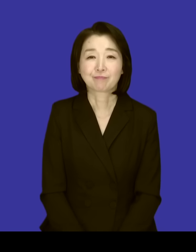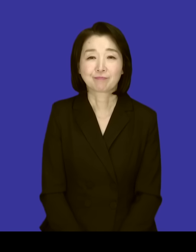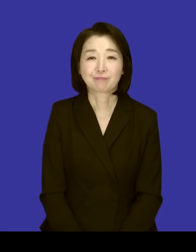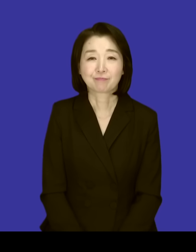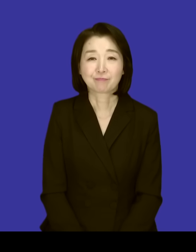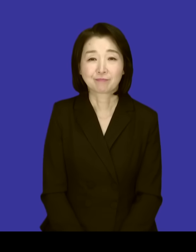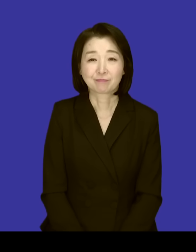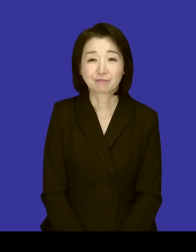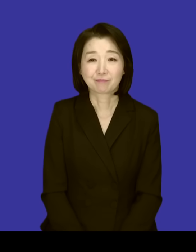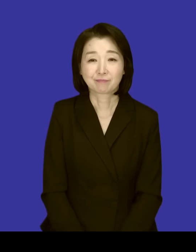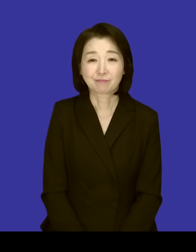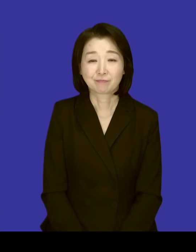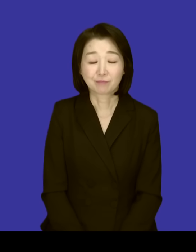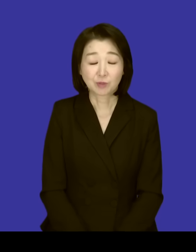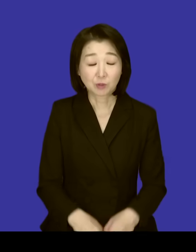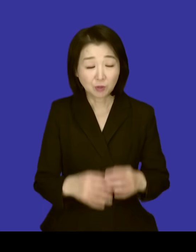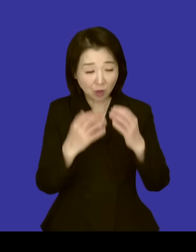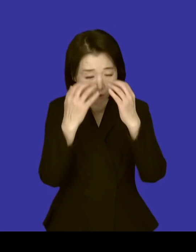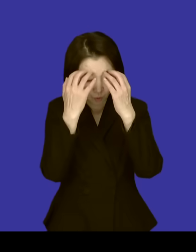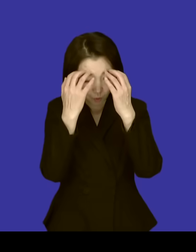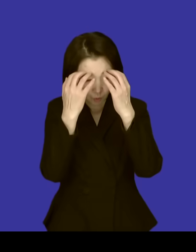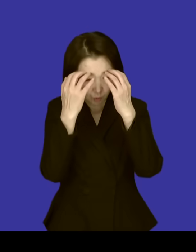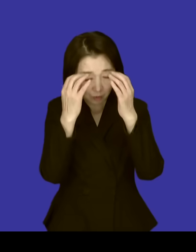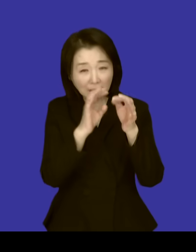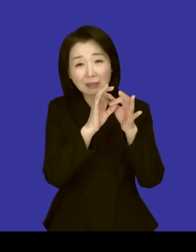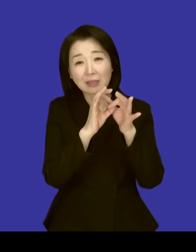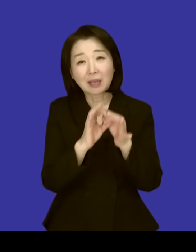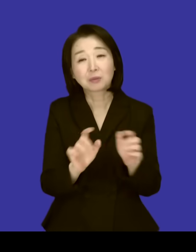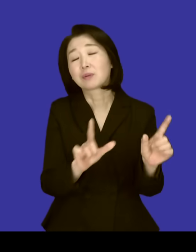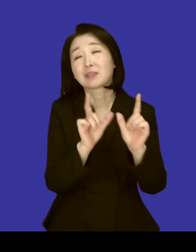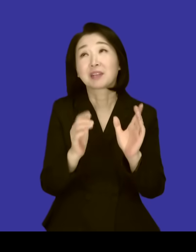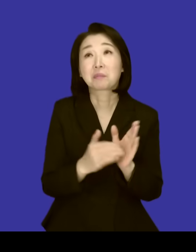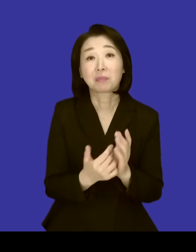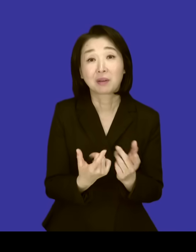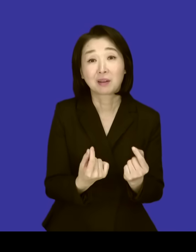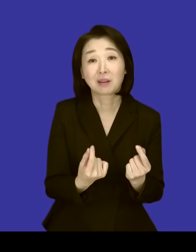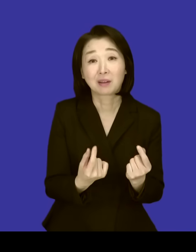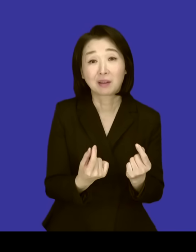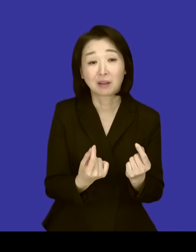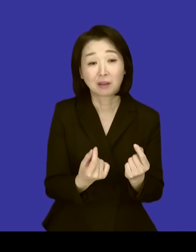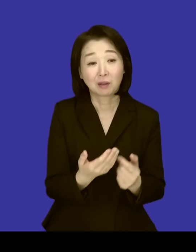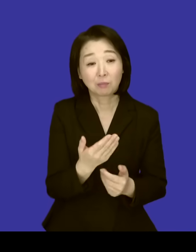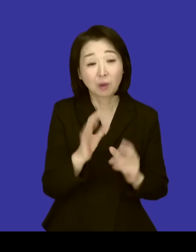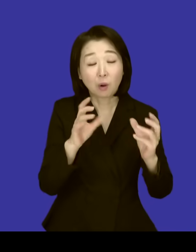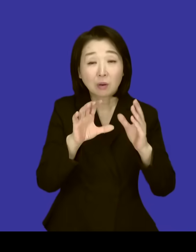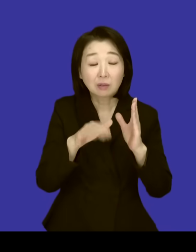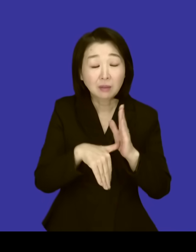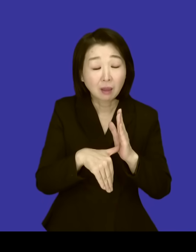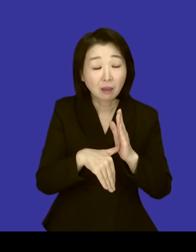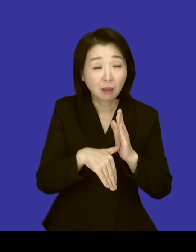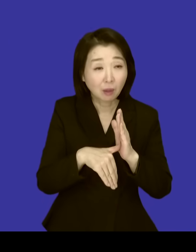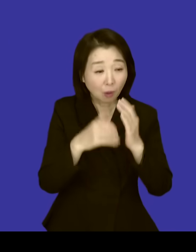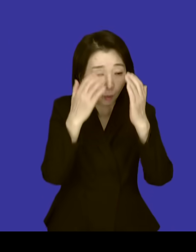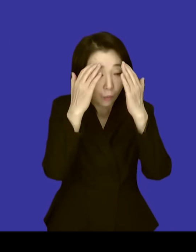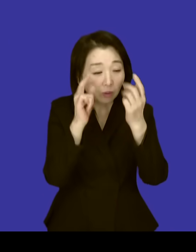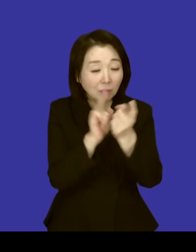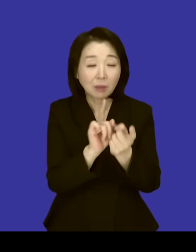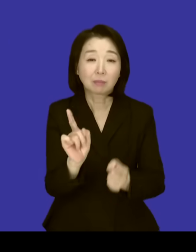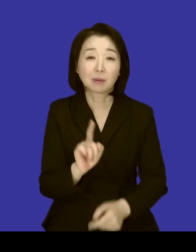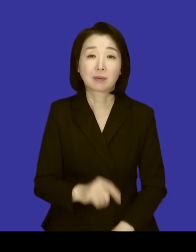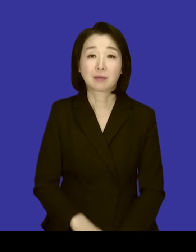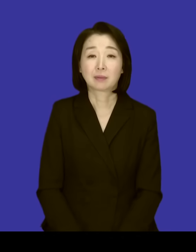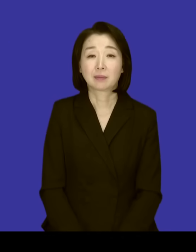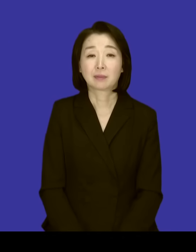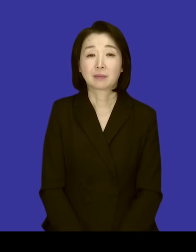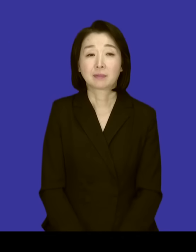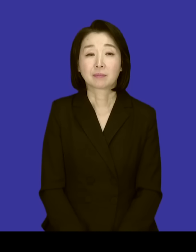오늘 오프닝에 연이은 참 고난에 의해서 살아오셨다고 이제 소개를 했는데 어린 시절에 어떤 일이 있으셨을까요?